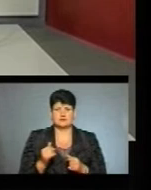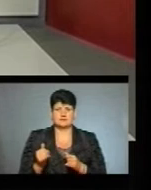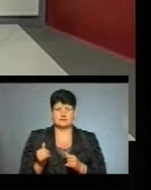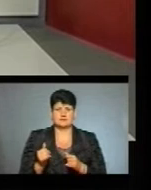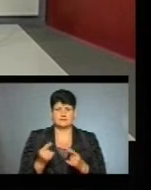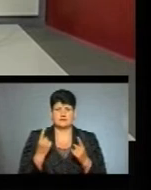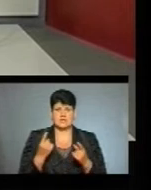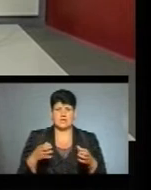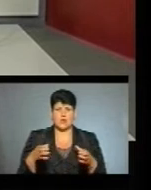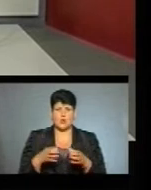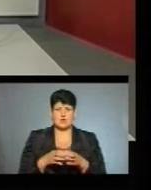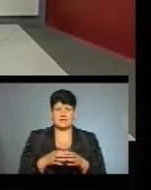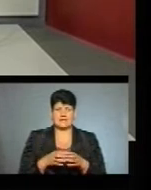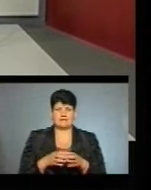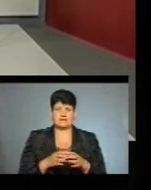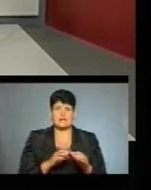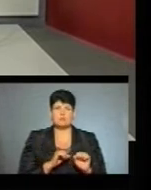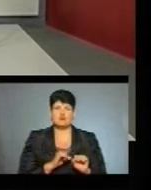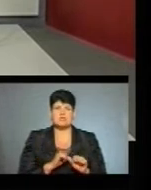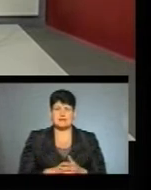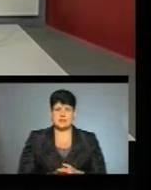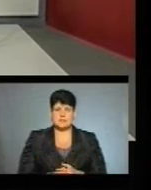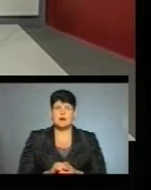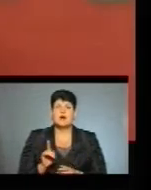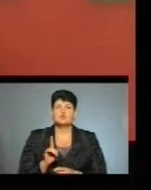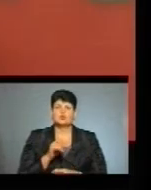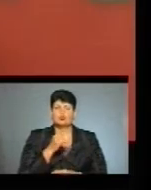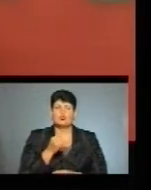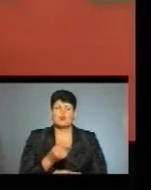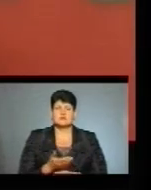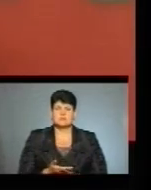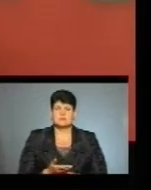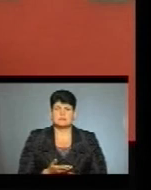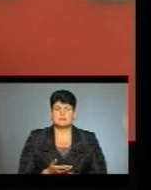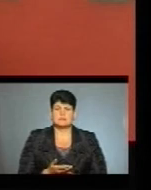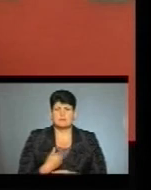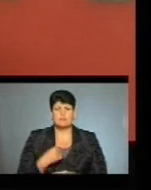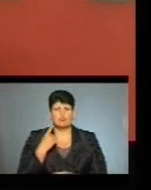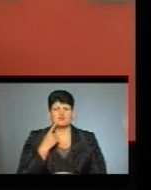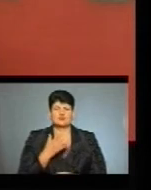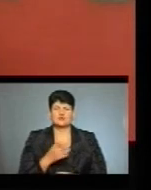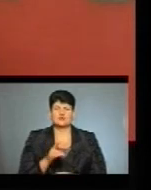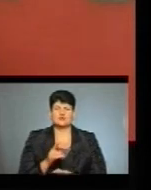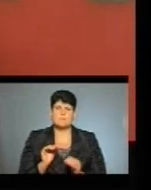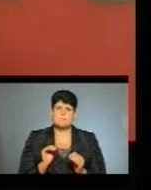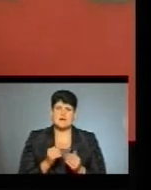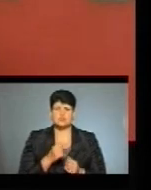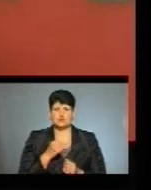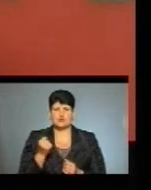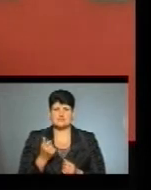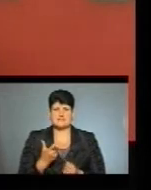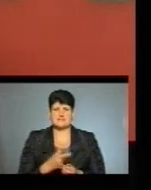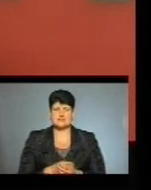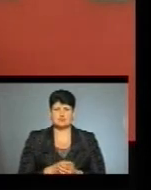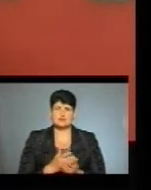колективний імунітет серед дитячого населення. А щодо дорослих, оскільки ми почули, що менше дорослих вакцинується,